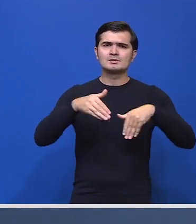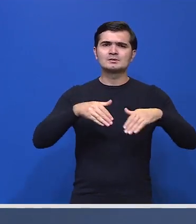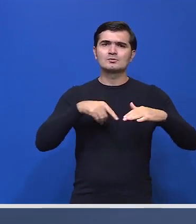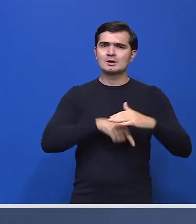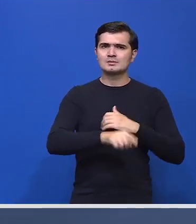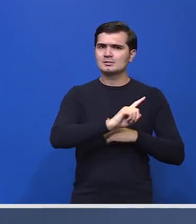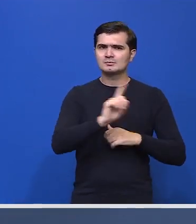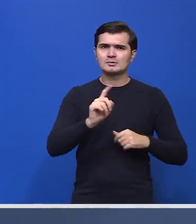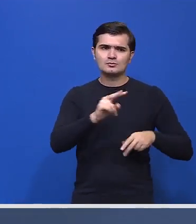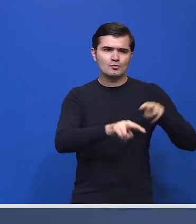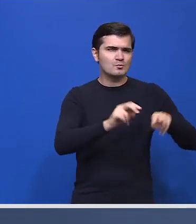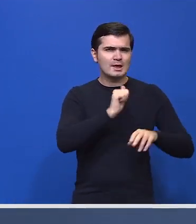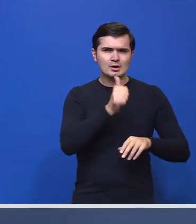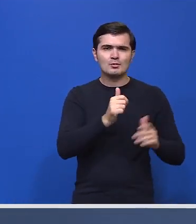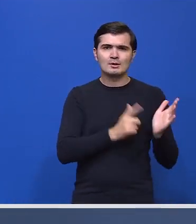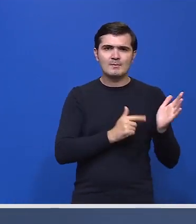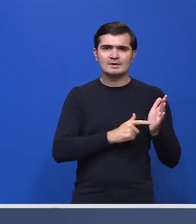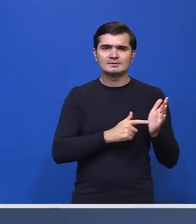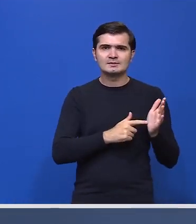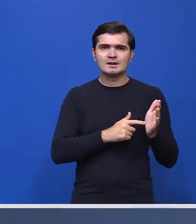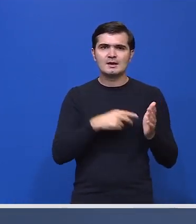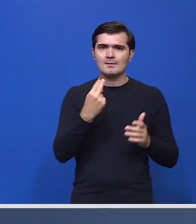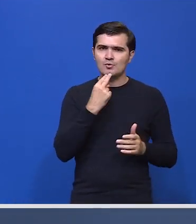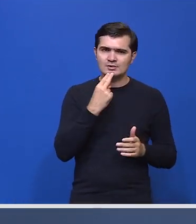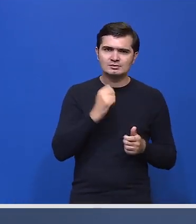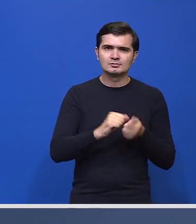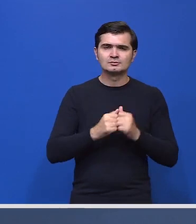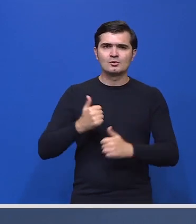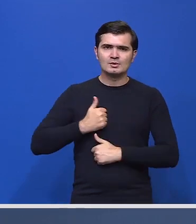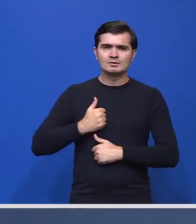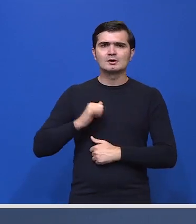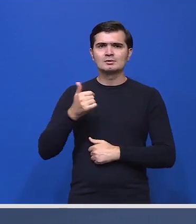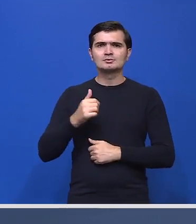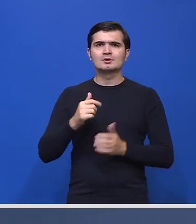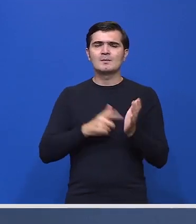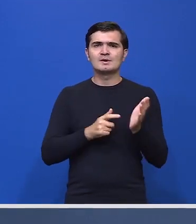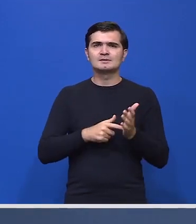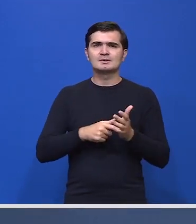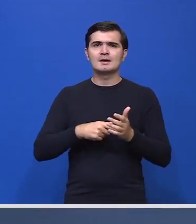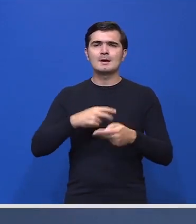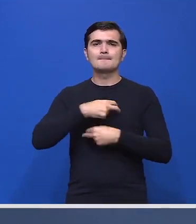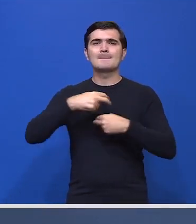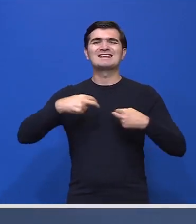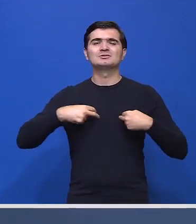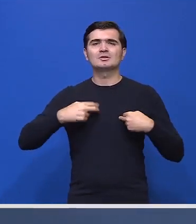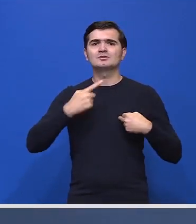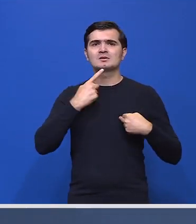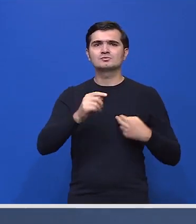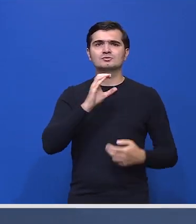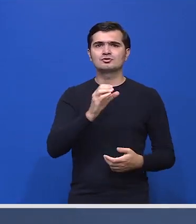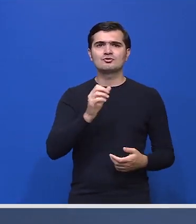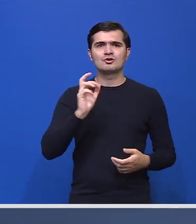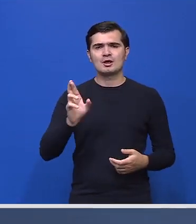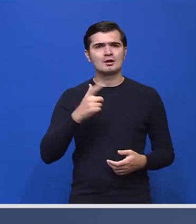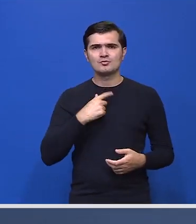umble deloc la pensiile militarilor și polițiștilor, la pensiile magistraților a spus deja curtea că nu se poate umbla. Până la